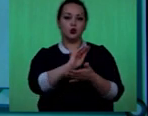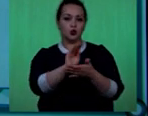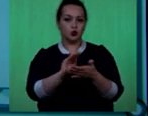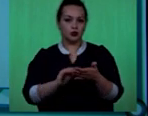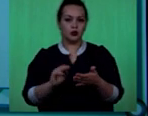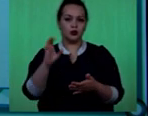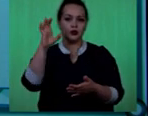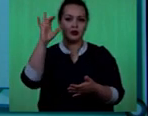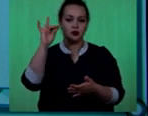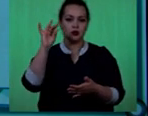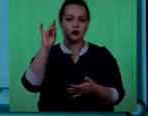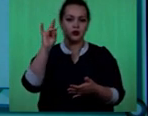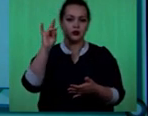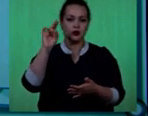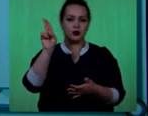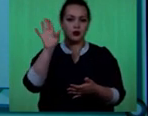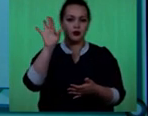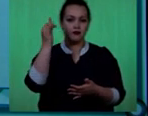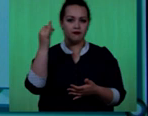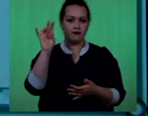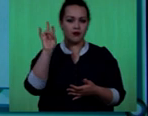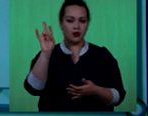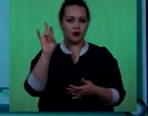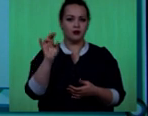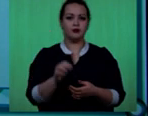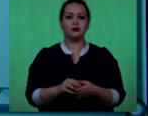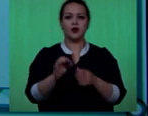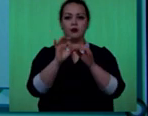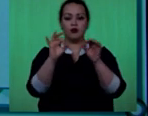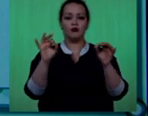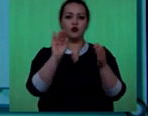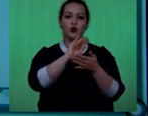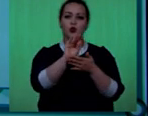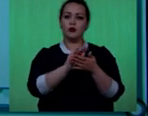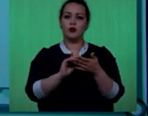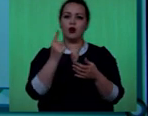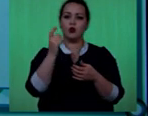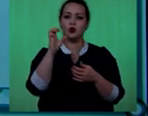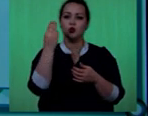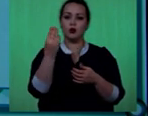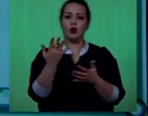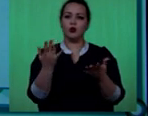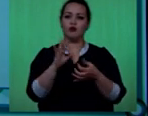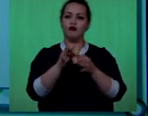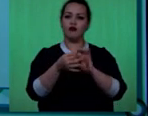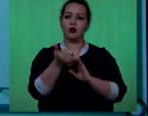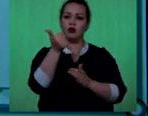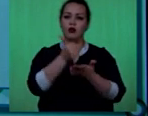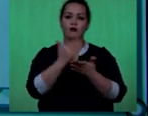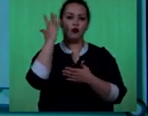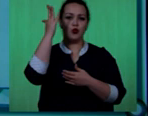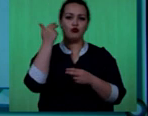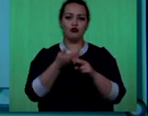синквейн и так первой строке мы запишем одно существительное которое выражает главную мысль это